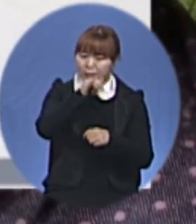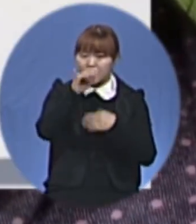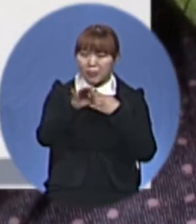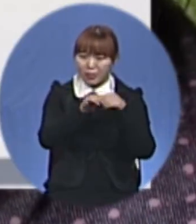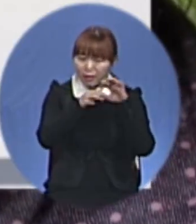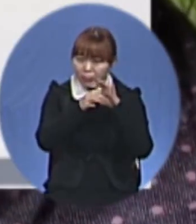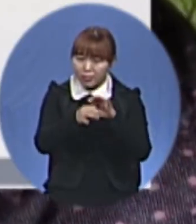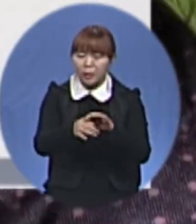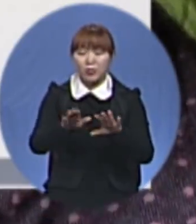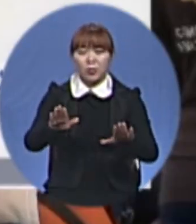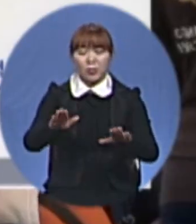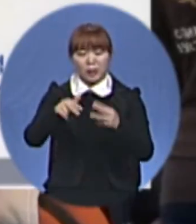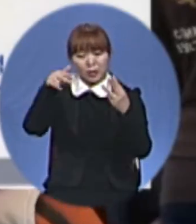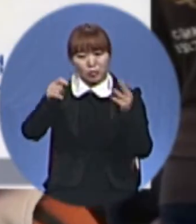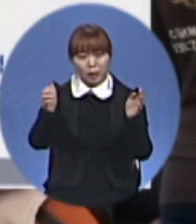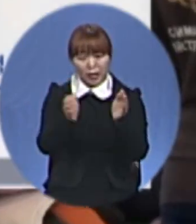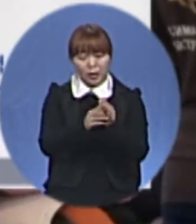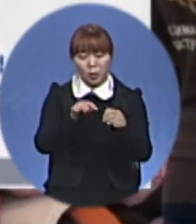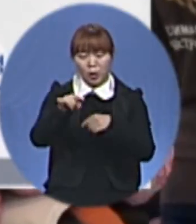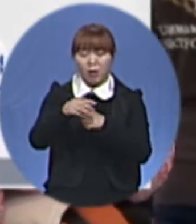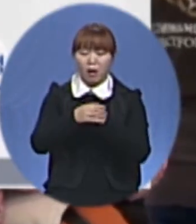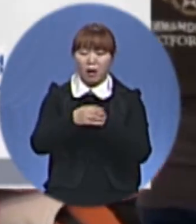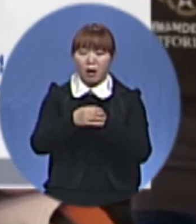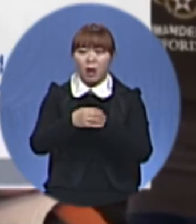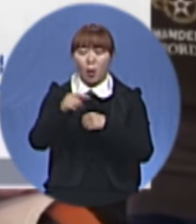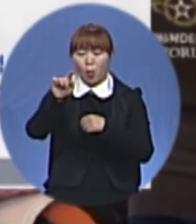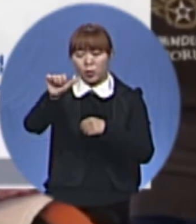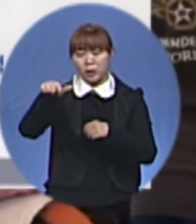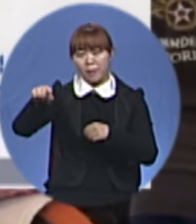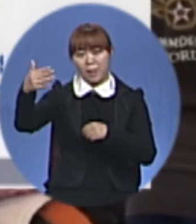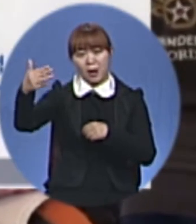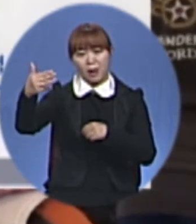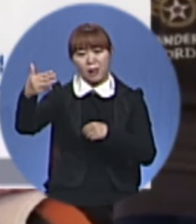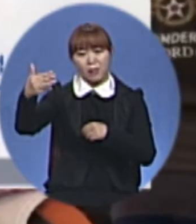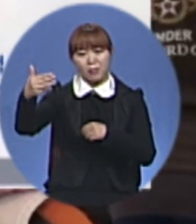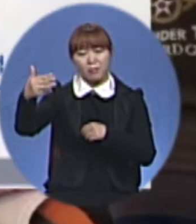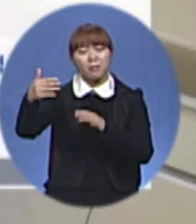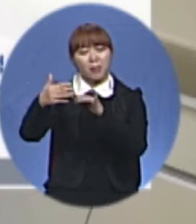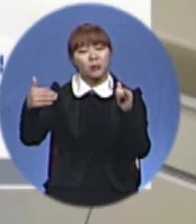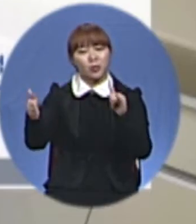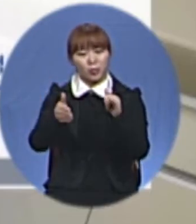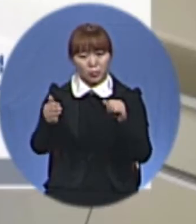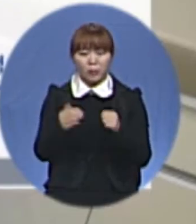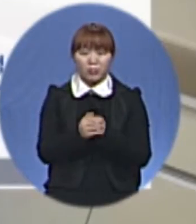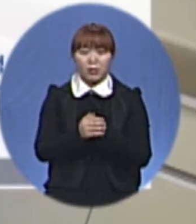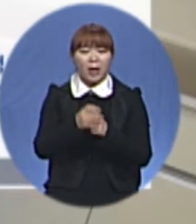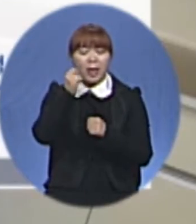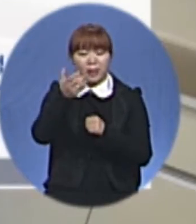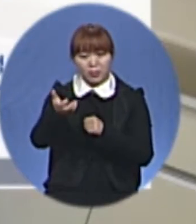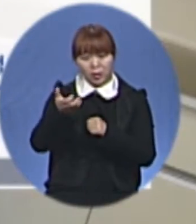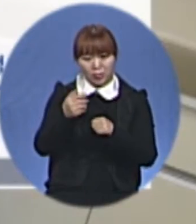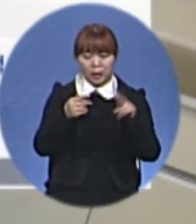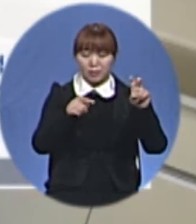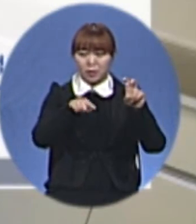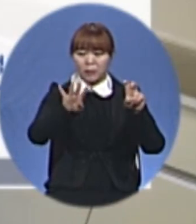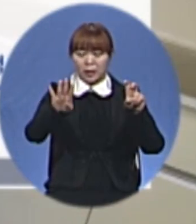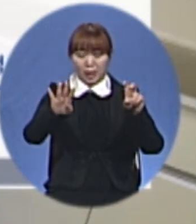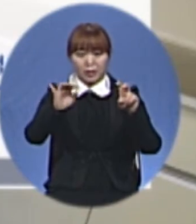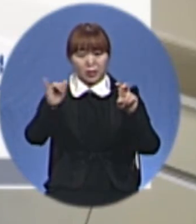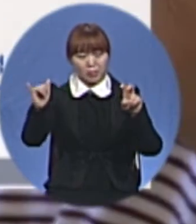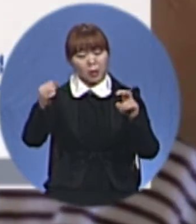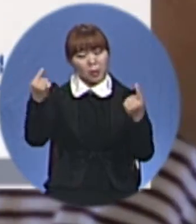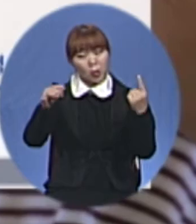줄어 이달 셋째 주 외래 환자 1,000명당 5.8명으로 나타났습니다. 한 달 전 20.4명에 이르던